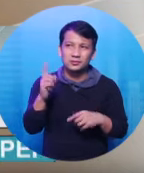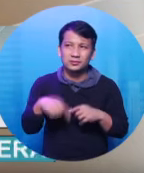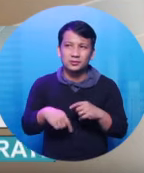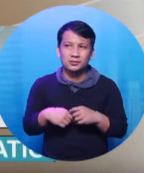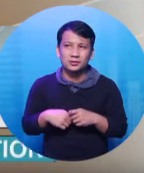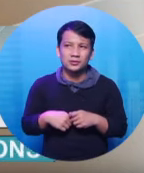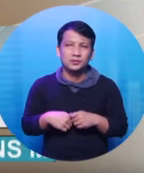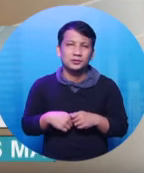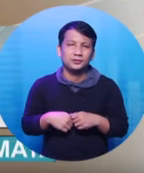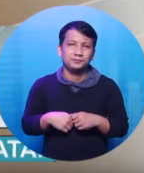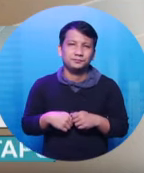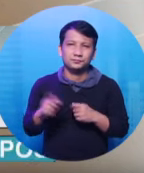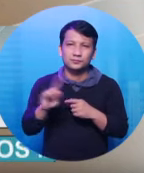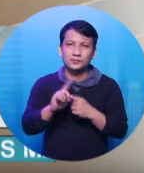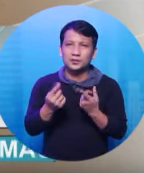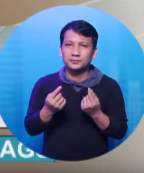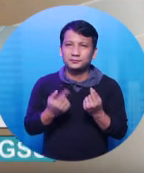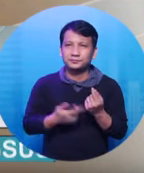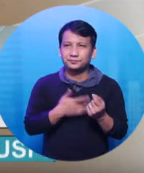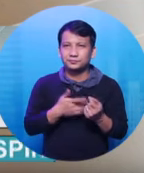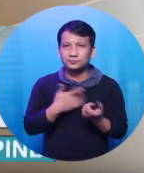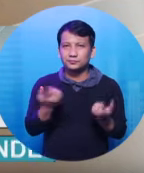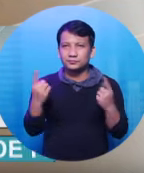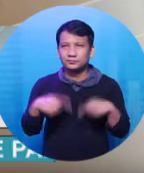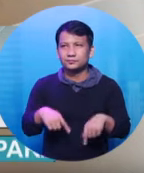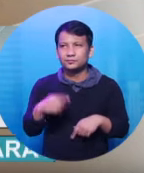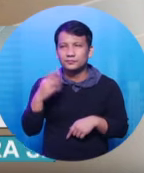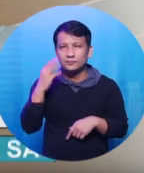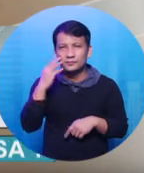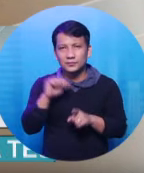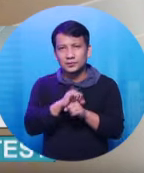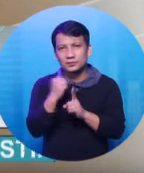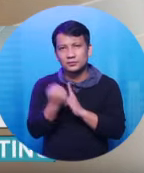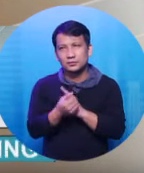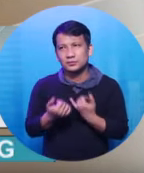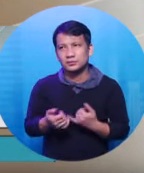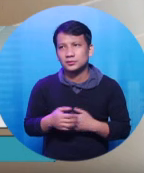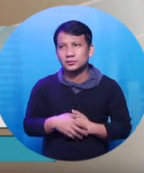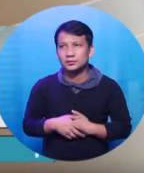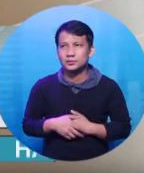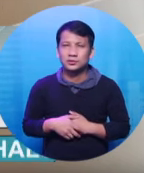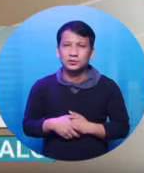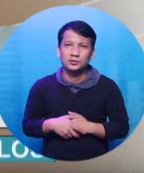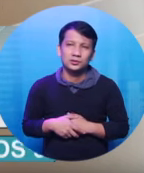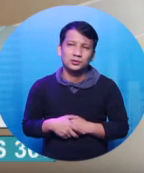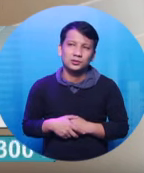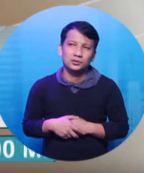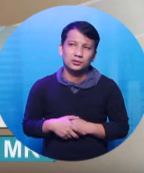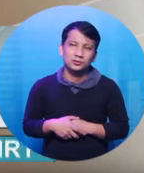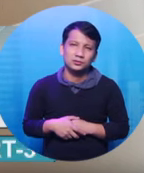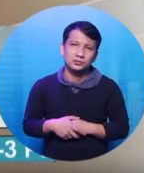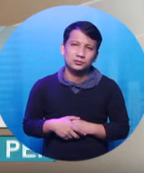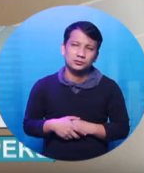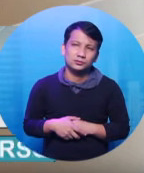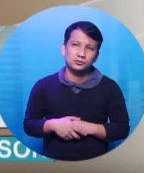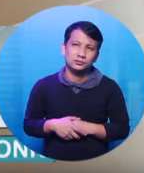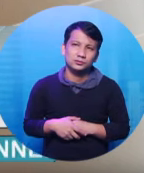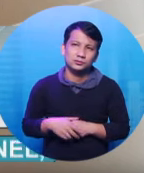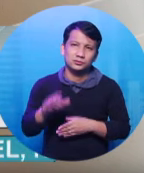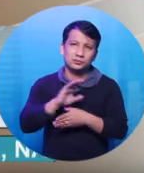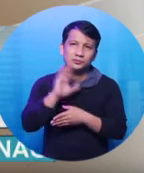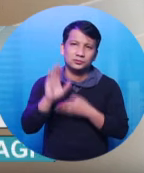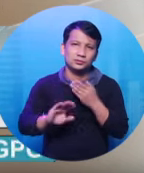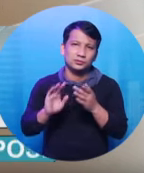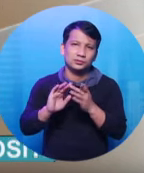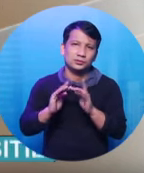po yung inyo pong sitwasyon ngayon? May, hindi pa po kasi ano kompleto yung medical ko